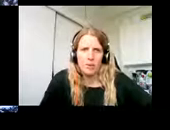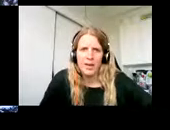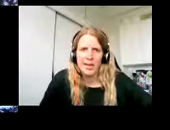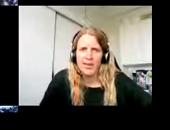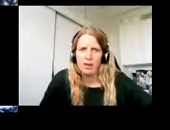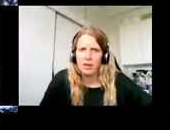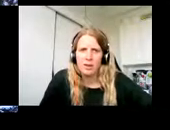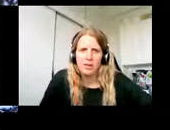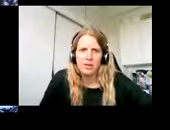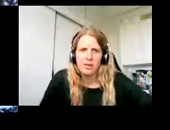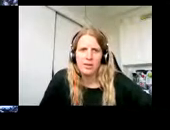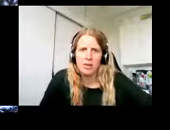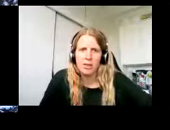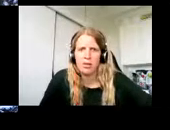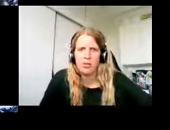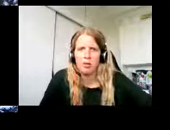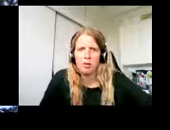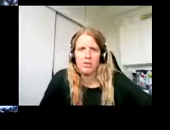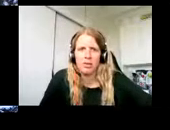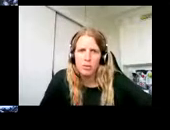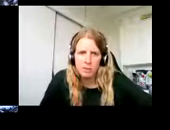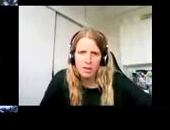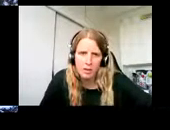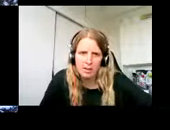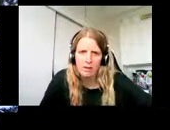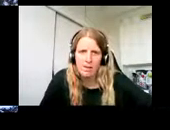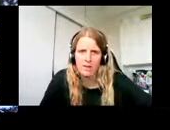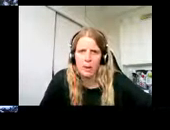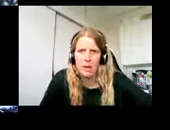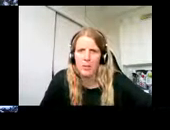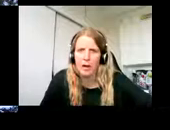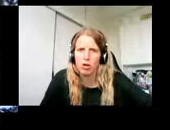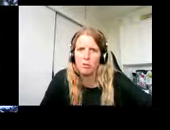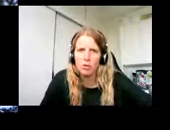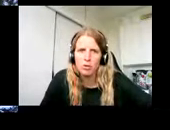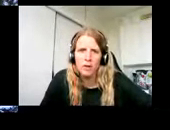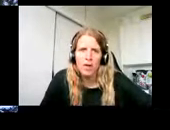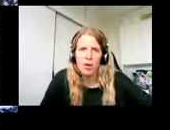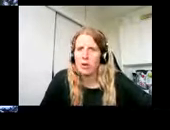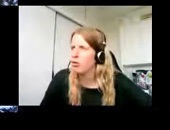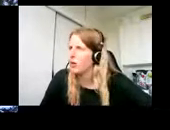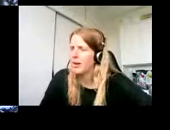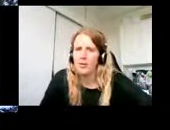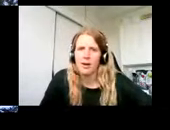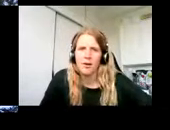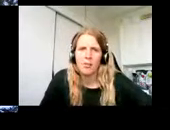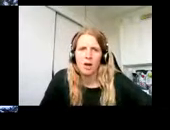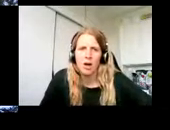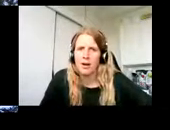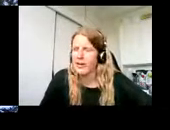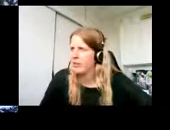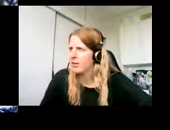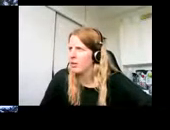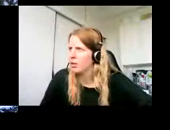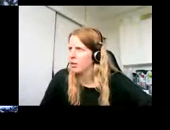Oké, ik had het daar juist ook al gezegd. Het is niet omdat je nu in bubbels van 100 mag werken, dat je dit als speelpleinwerking ook moet doen. Weeg voor- en nadelen af.